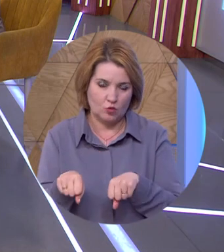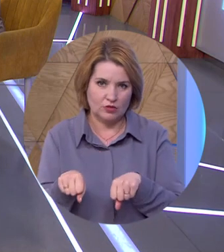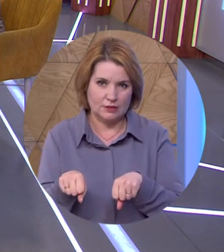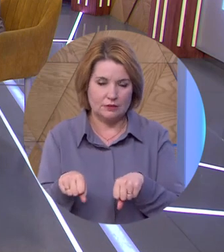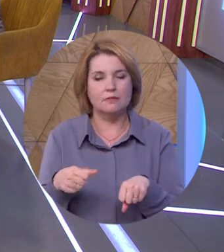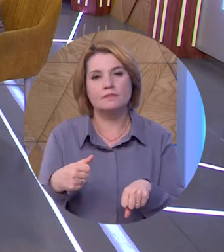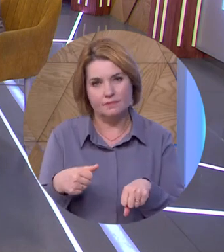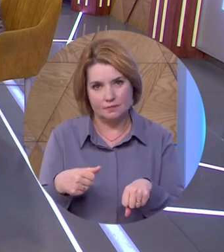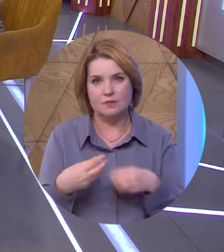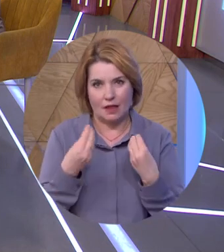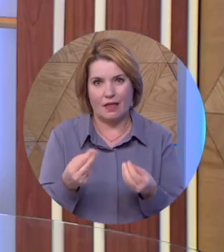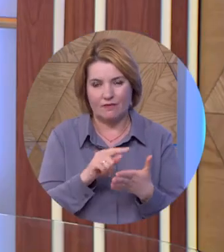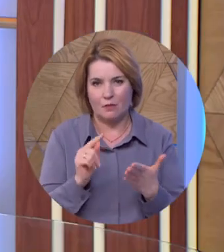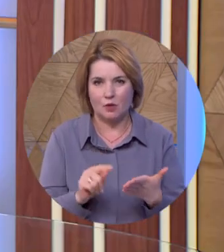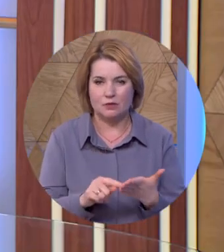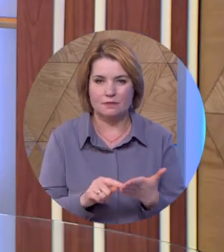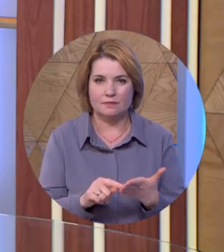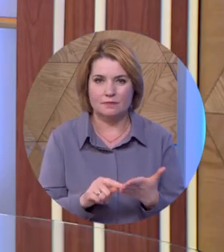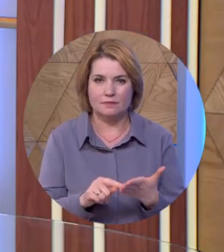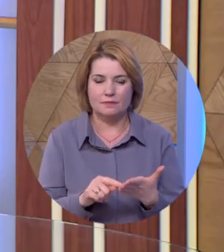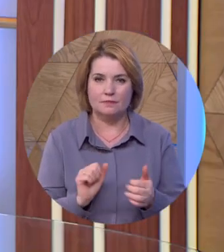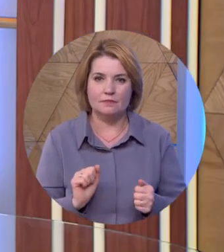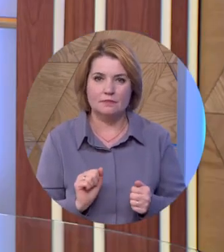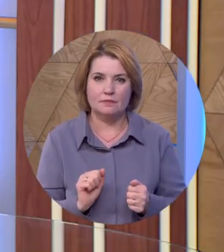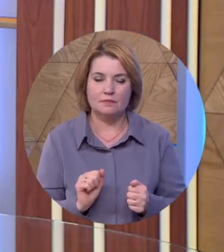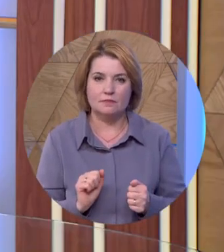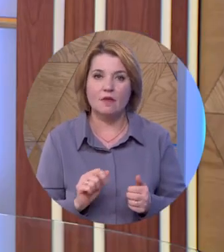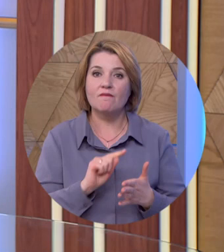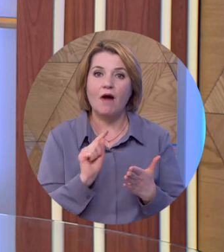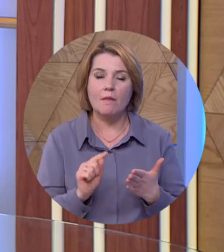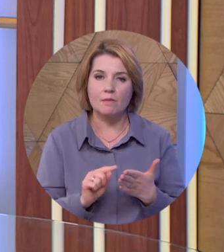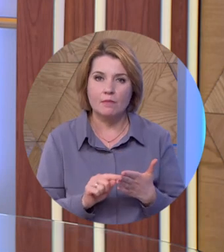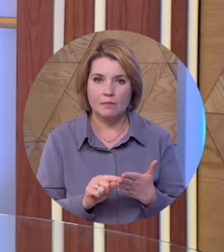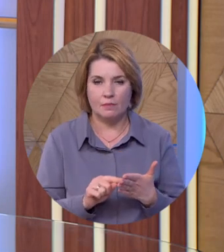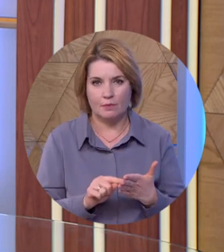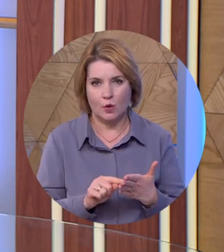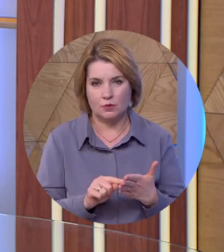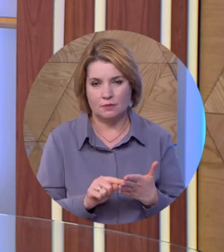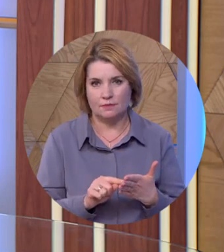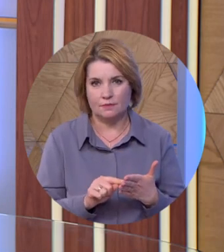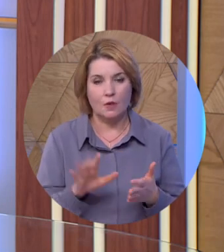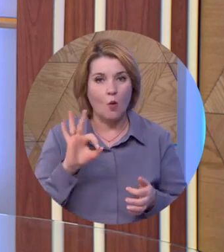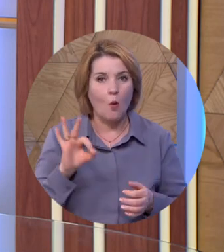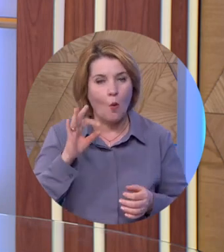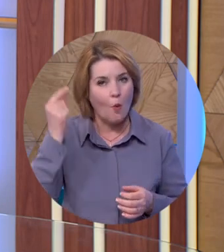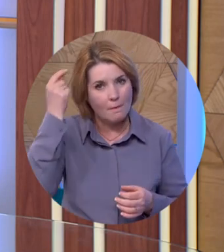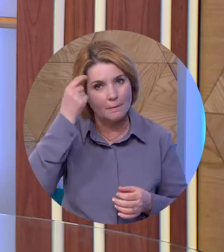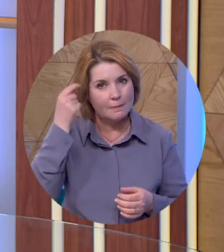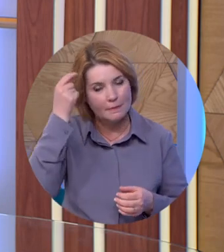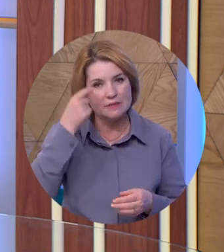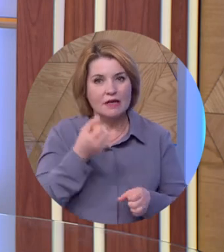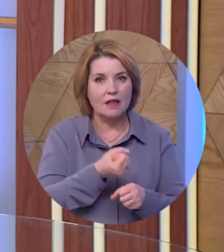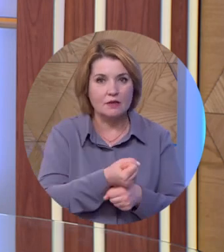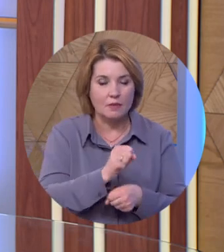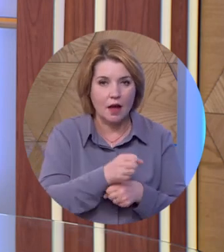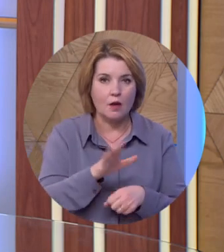Мы очень рады, что вы дозвонились. Пожалуйста, ваш вопрос. Вопрос о психологическом